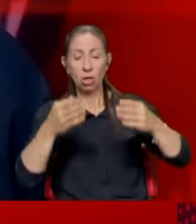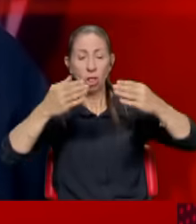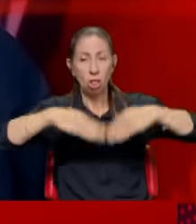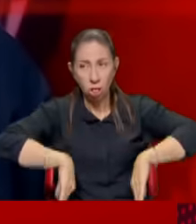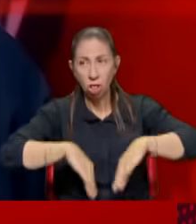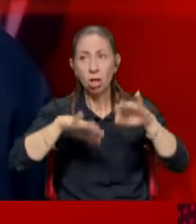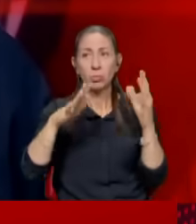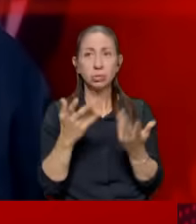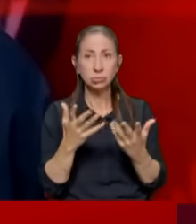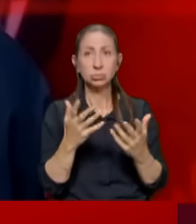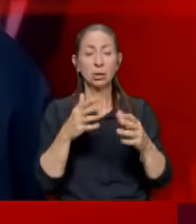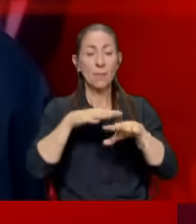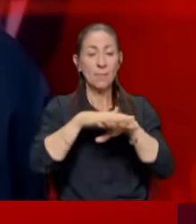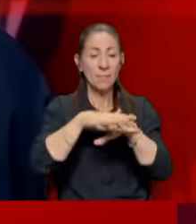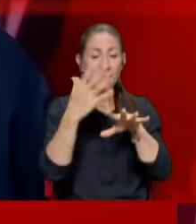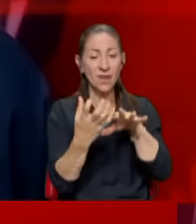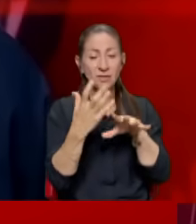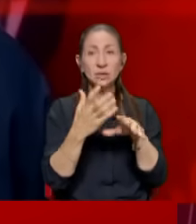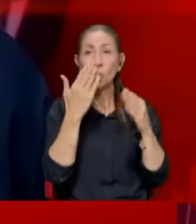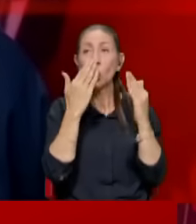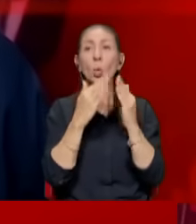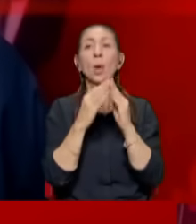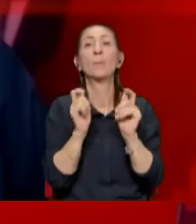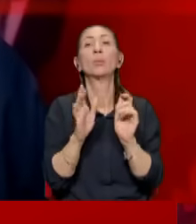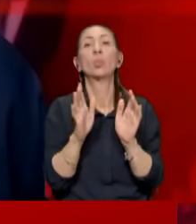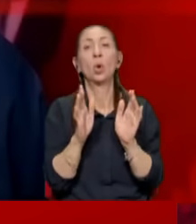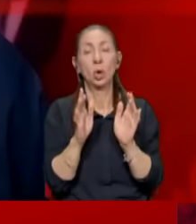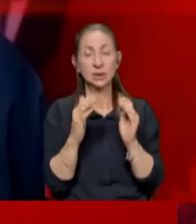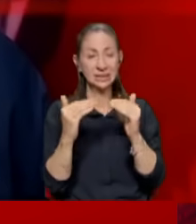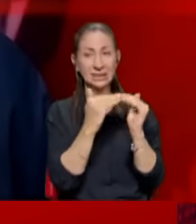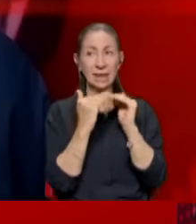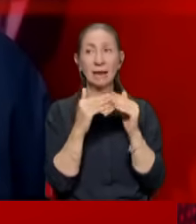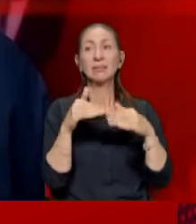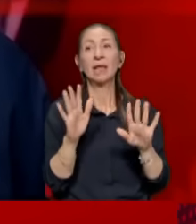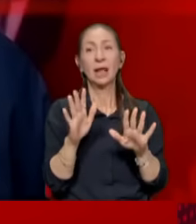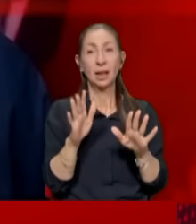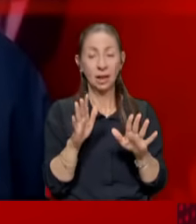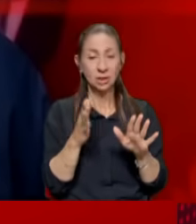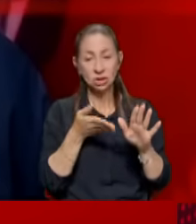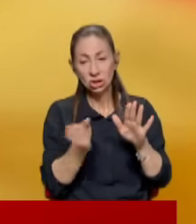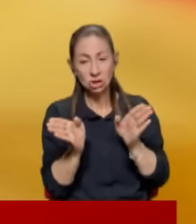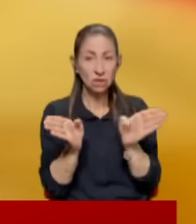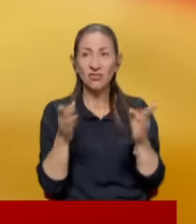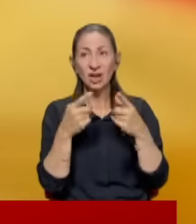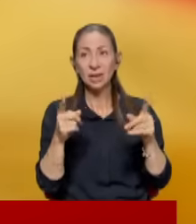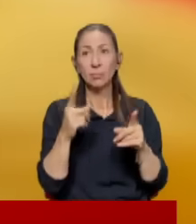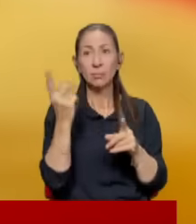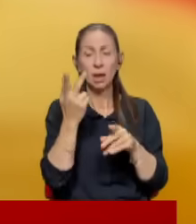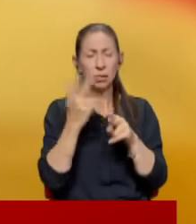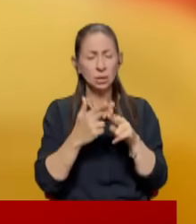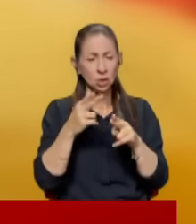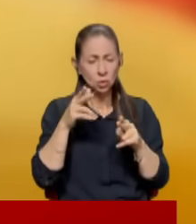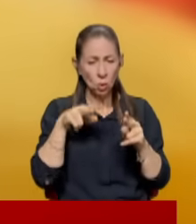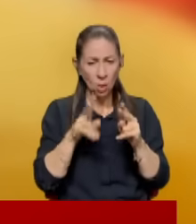yoldaki bozulmaları, menfezler şeyine göre yapılmıyor. Standartlarına göre giriş ağızları, çıkış ağızları. Bir anda yolun